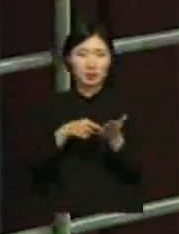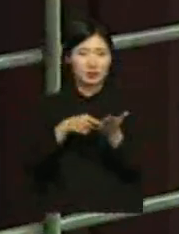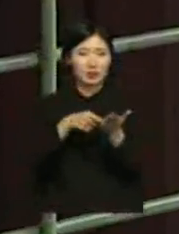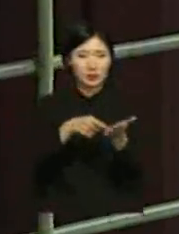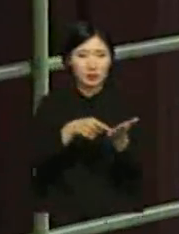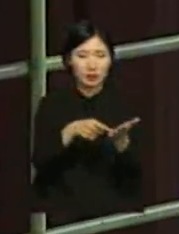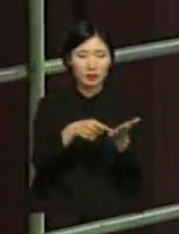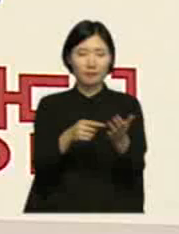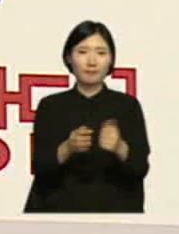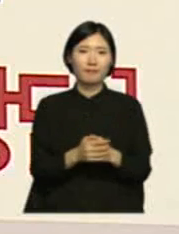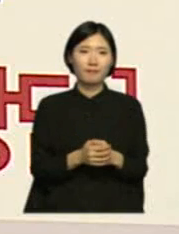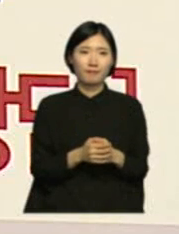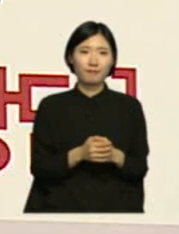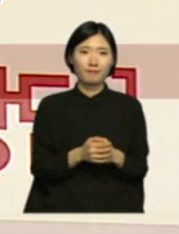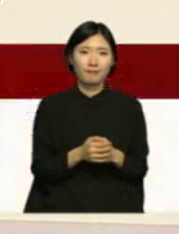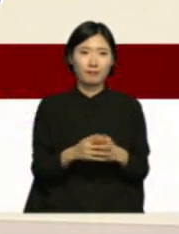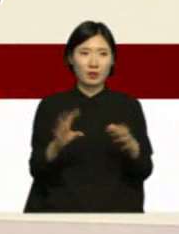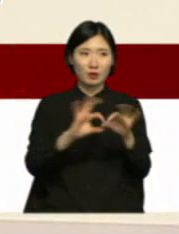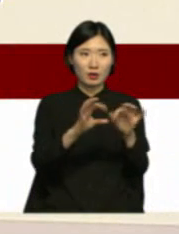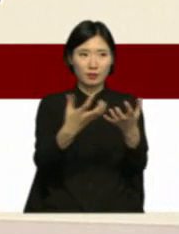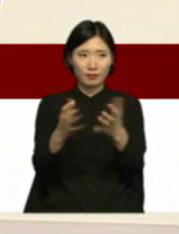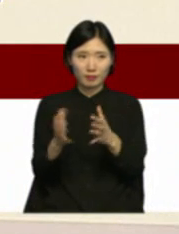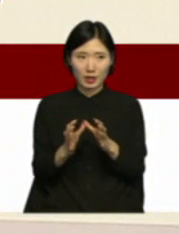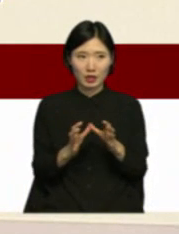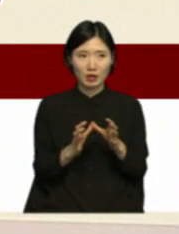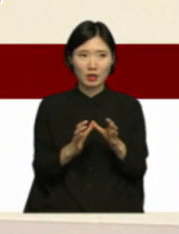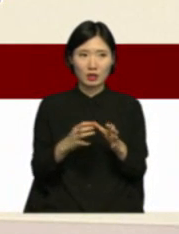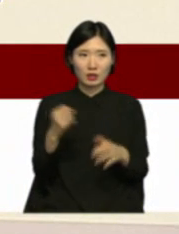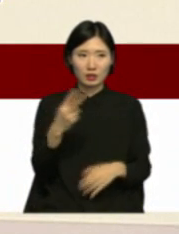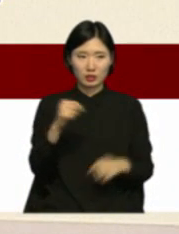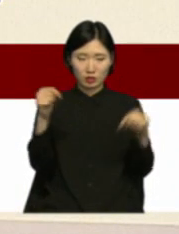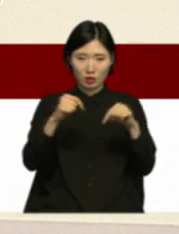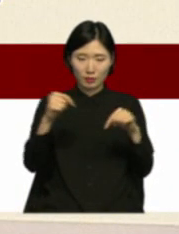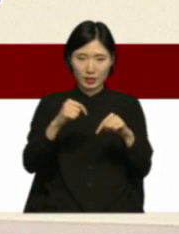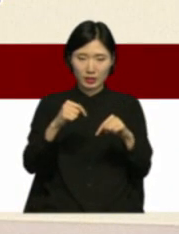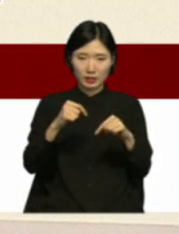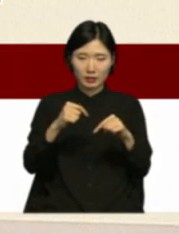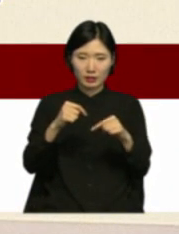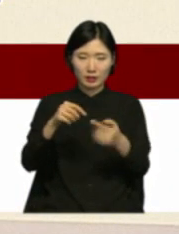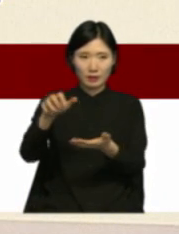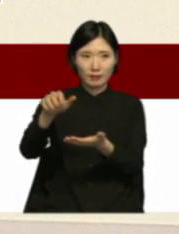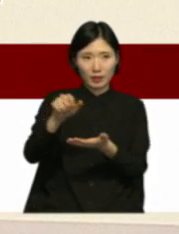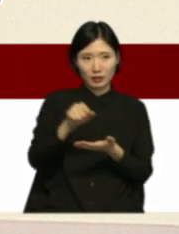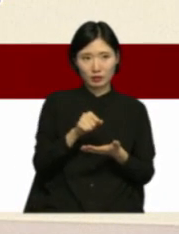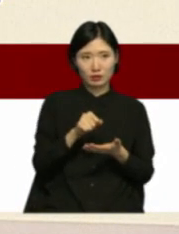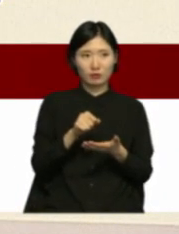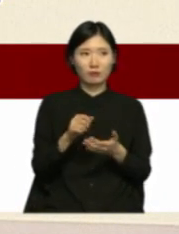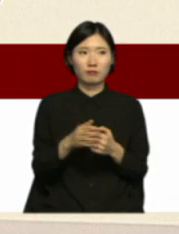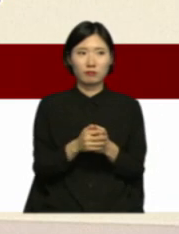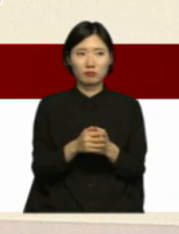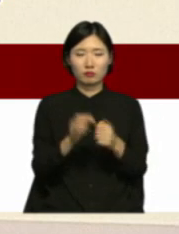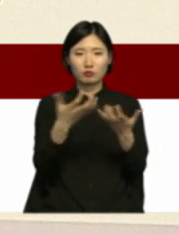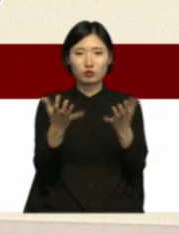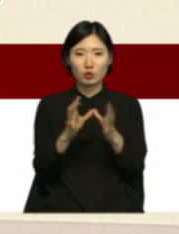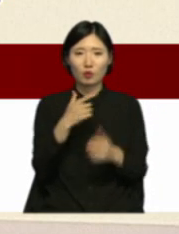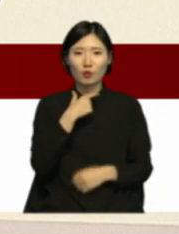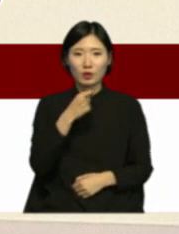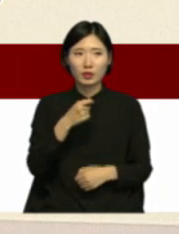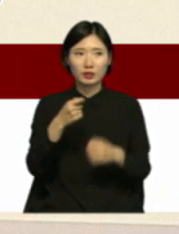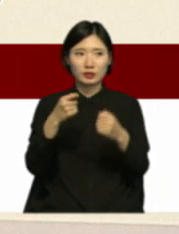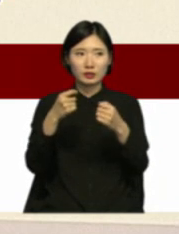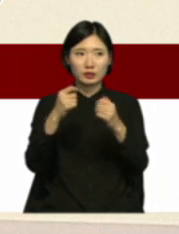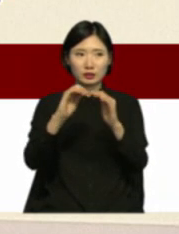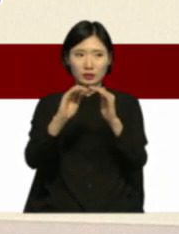접수했습니다 관련 기간이나 부서에 다시 협의 받아 가지고 그 그 부서에서 원하는 사항을